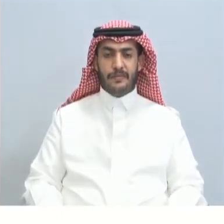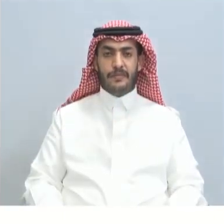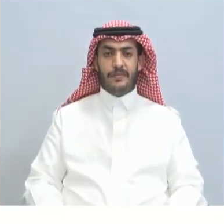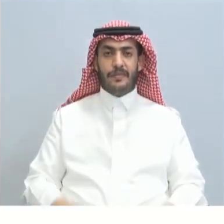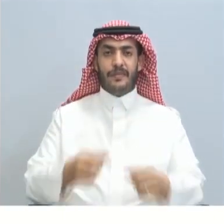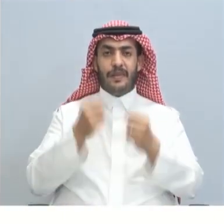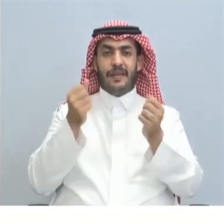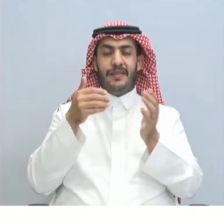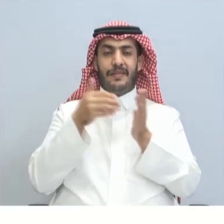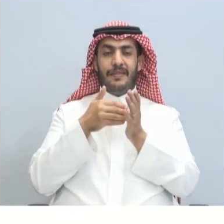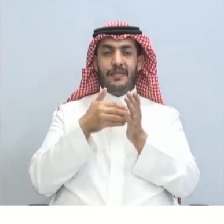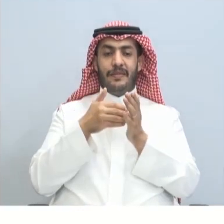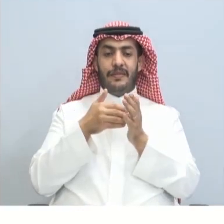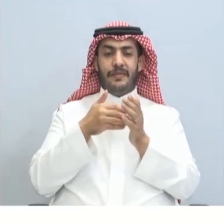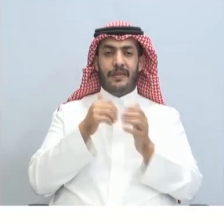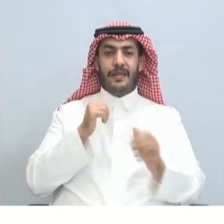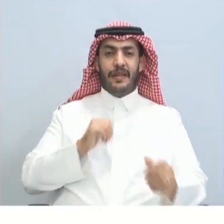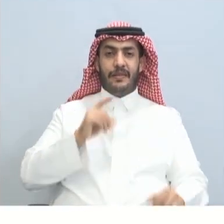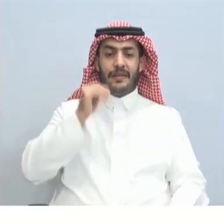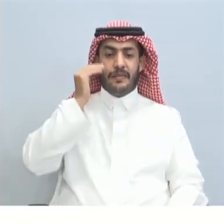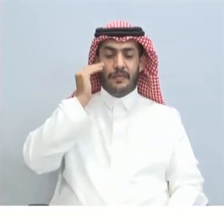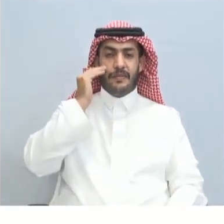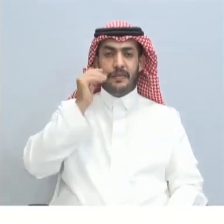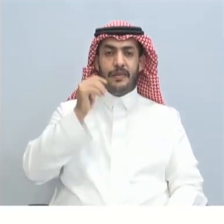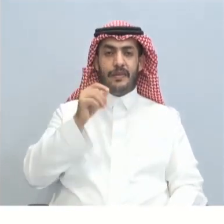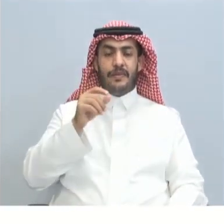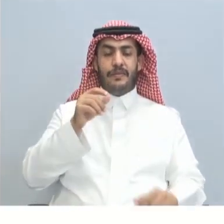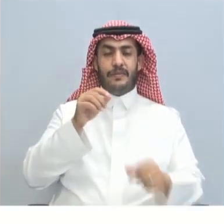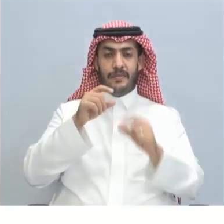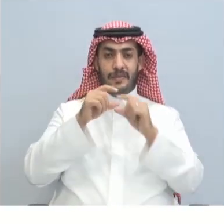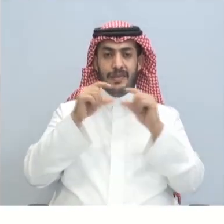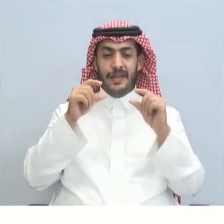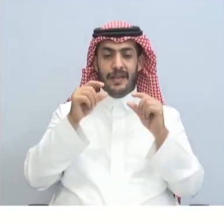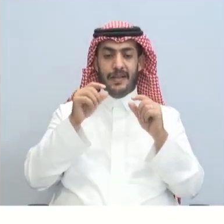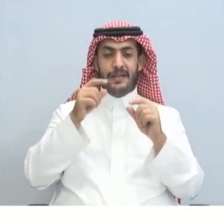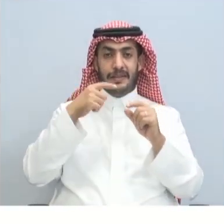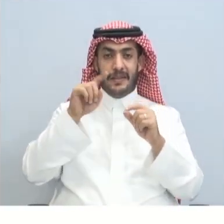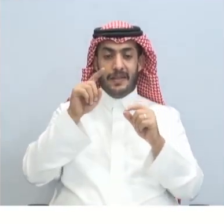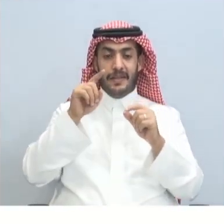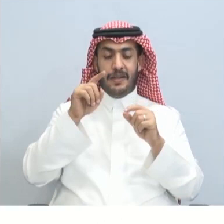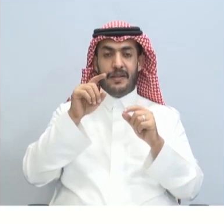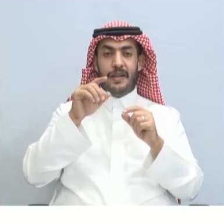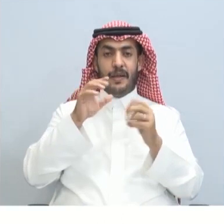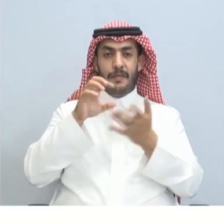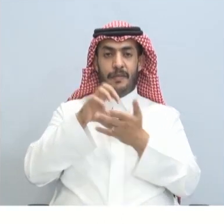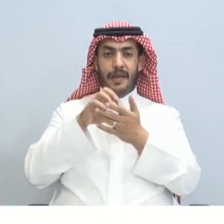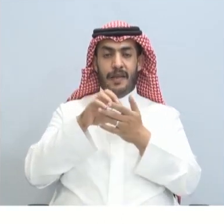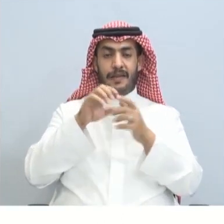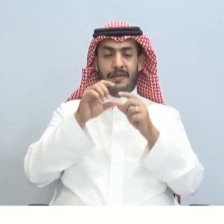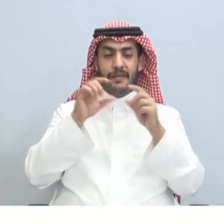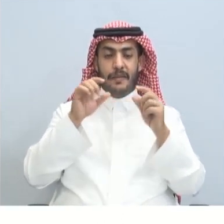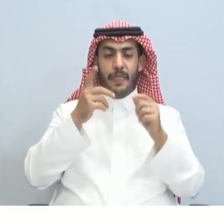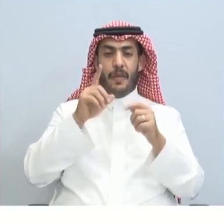تقويم ختامي عزيزي الطالب عزيزتي الطالبه ضع ضعي كلمه صح امام